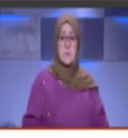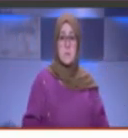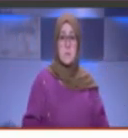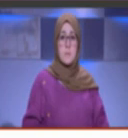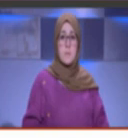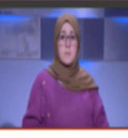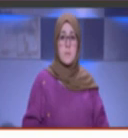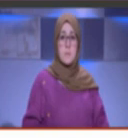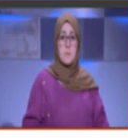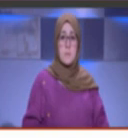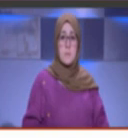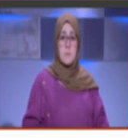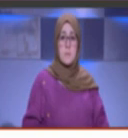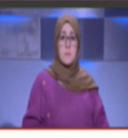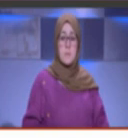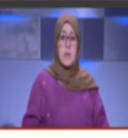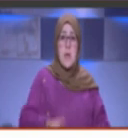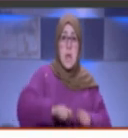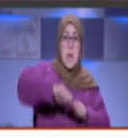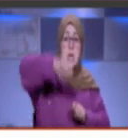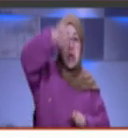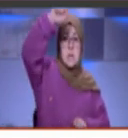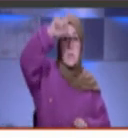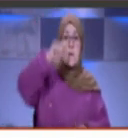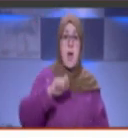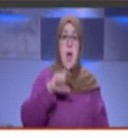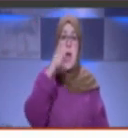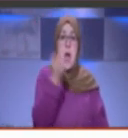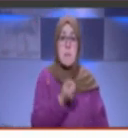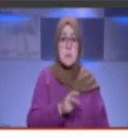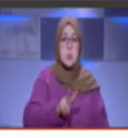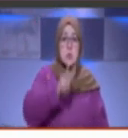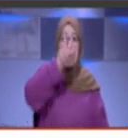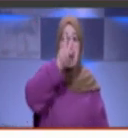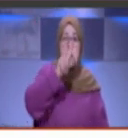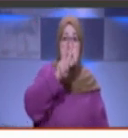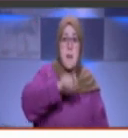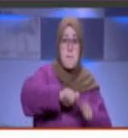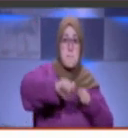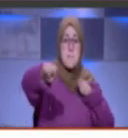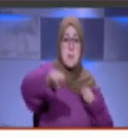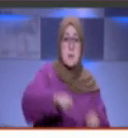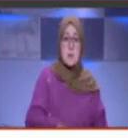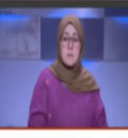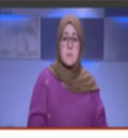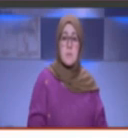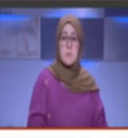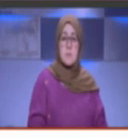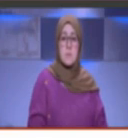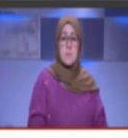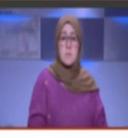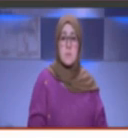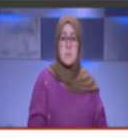يصل ارتفاعها إلى 75 متر وطولها إلى 261 متر،